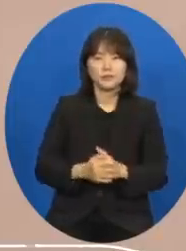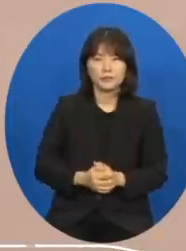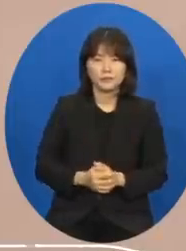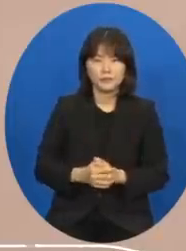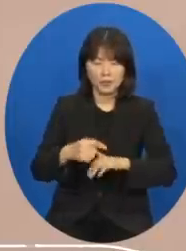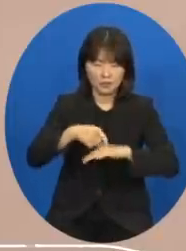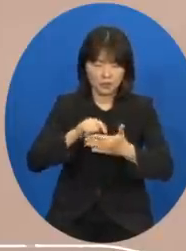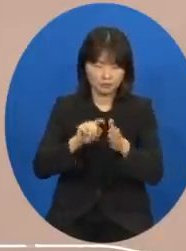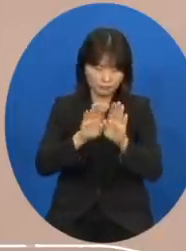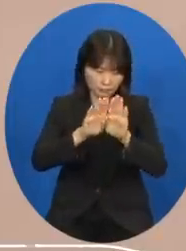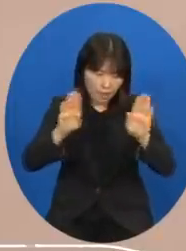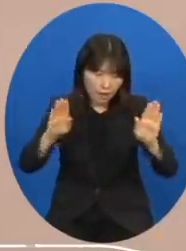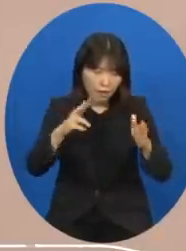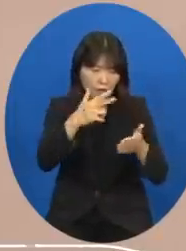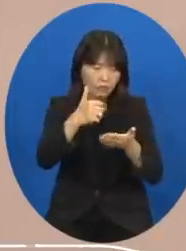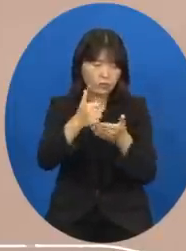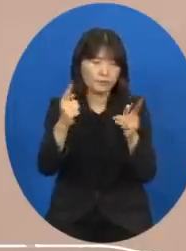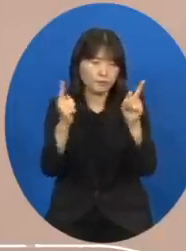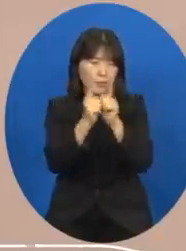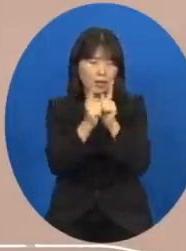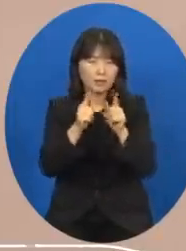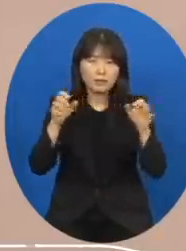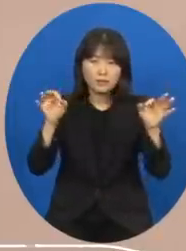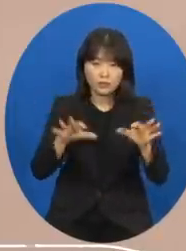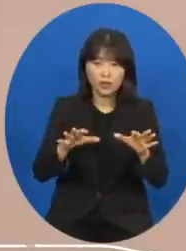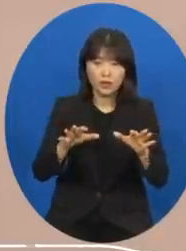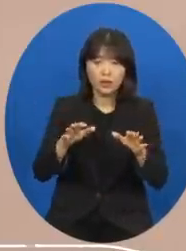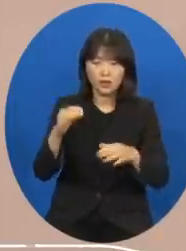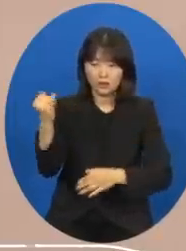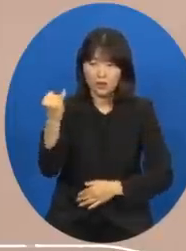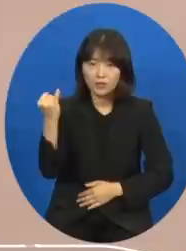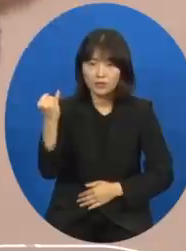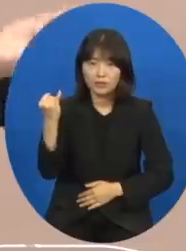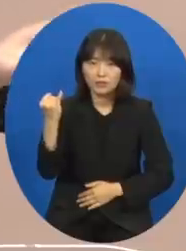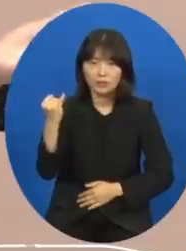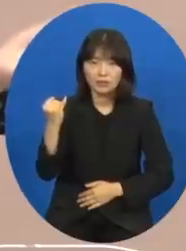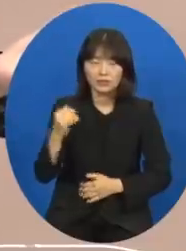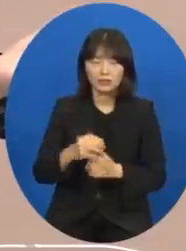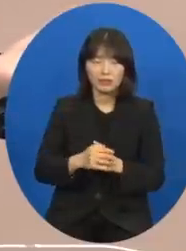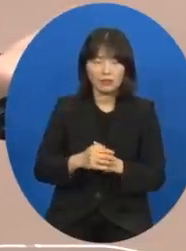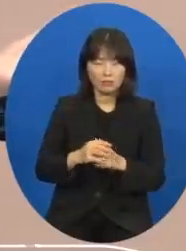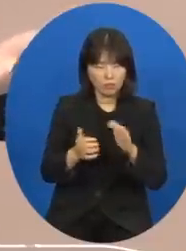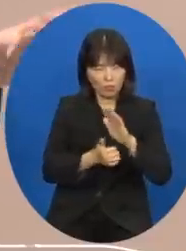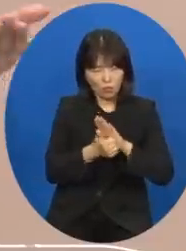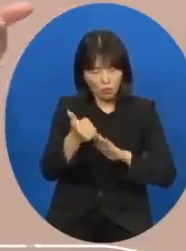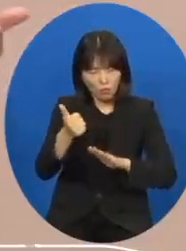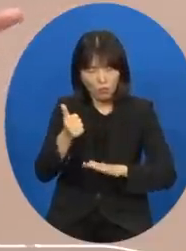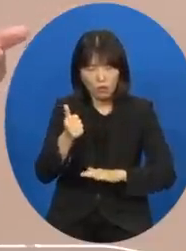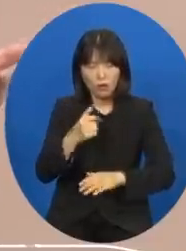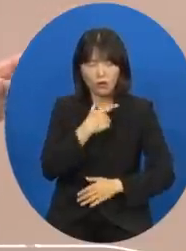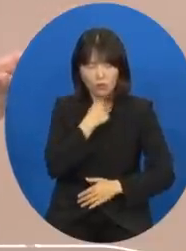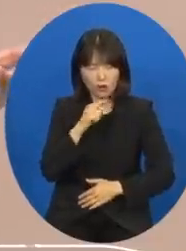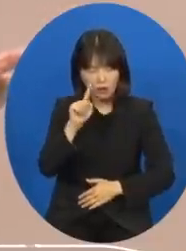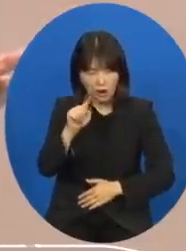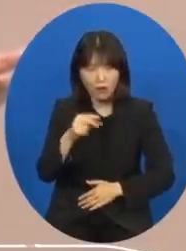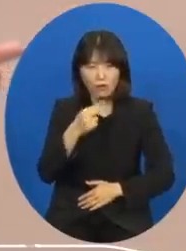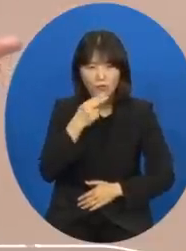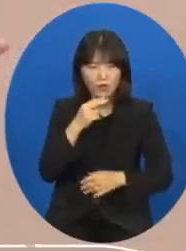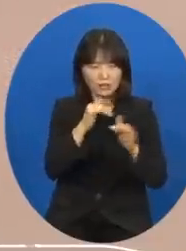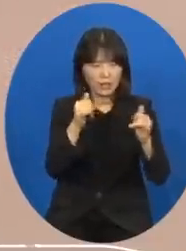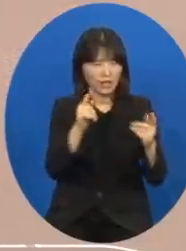마음을 열고 주님을 딱 만나는 순간에 여인에게는 아무런 소원도 없었어요. 그렇게 사람 만나는 게